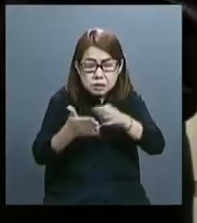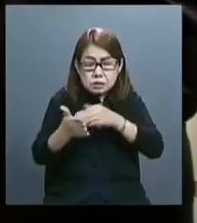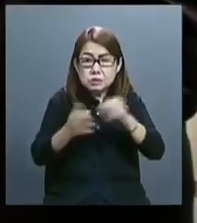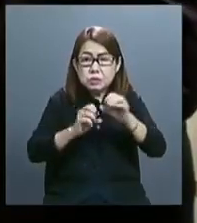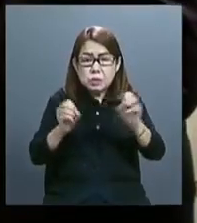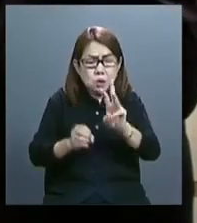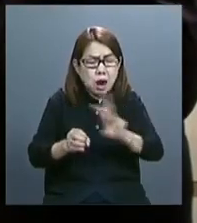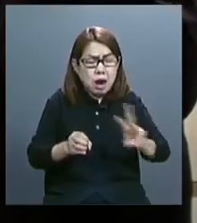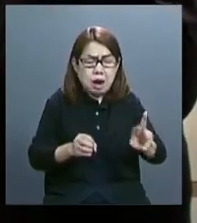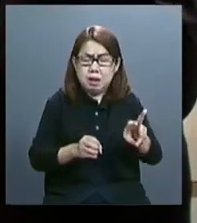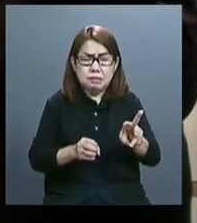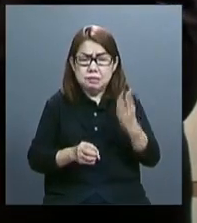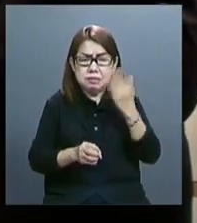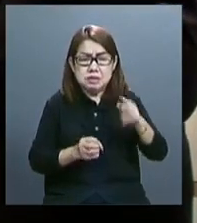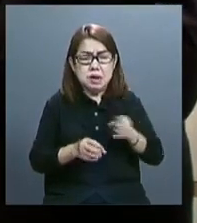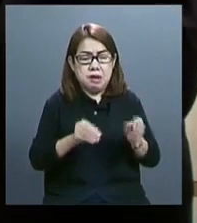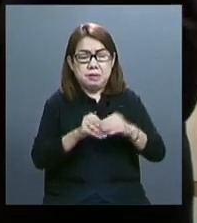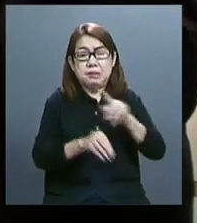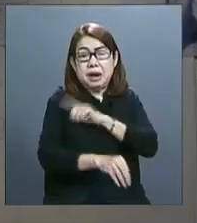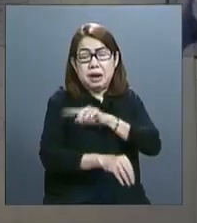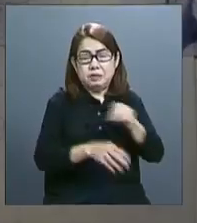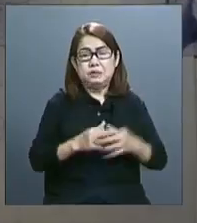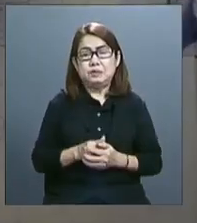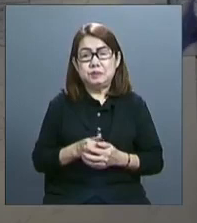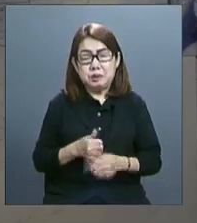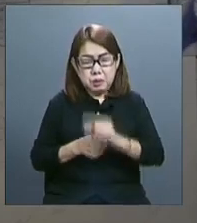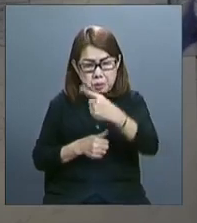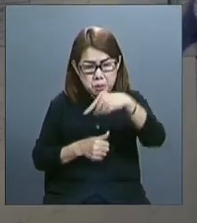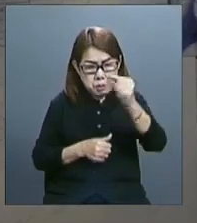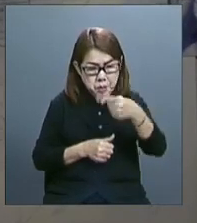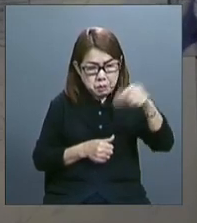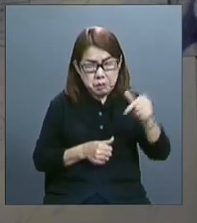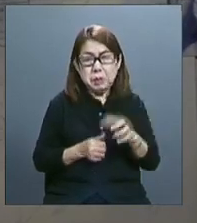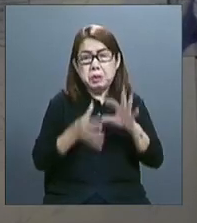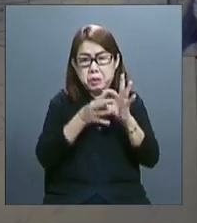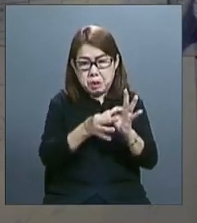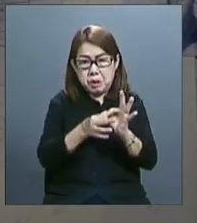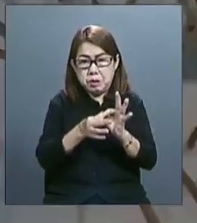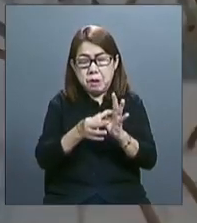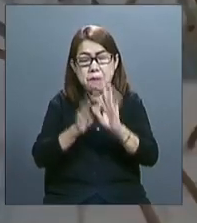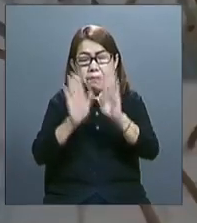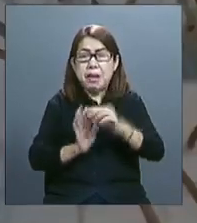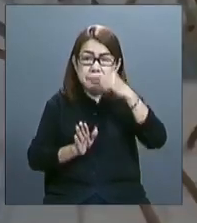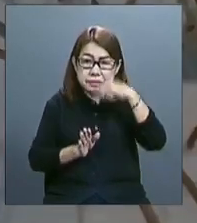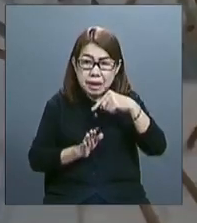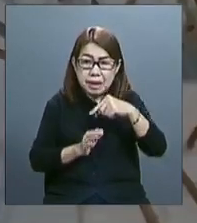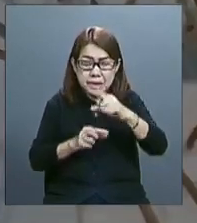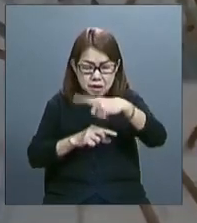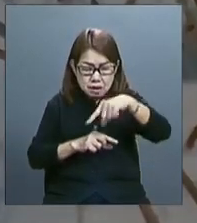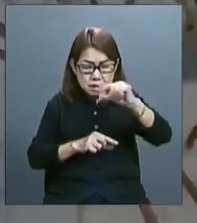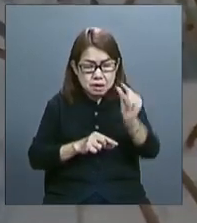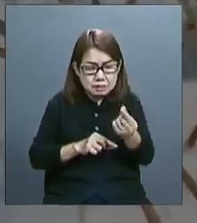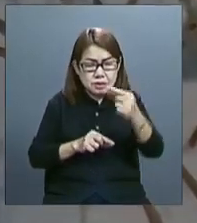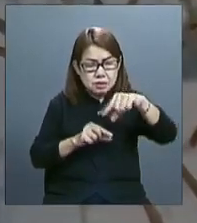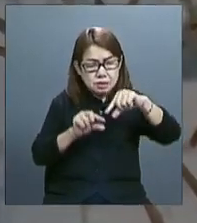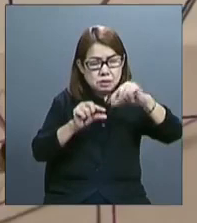ดูโล่งเกินไป เพราะไม่เพียงเป็นลายตัวต้นส่วนประกอบสำคัญของแม่บทลายไทยกระหนก3ตัวที่ใช้ประดิษฐ์ต่อยอ